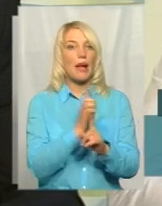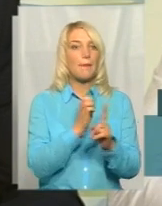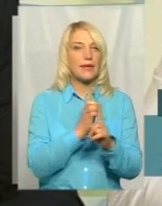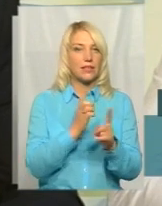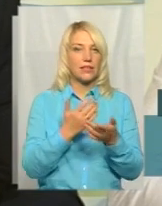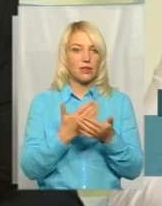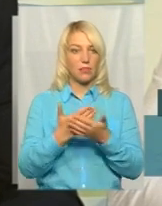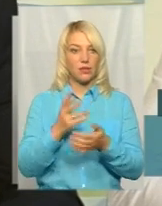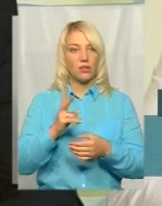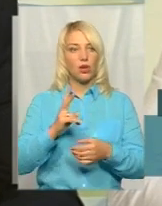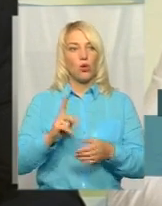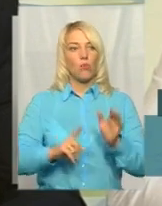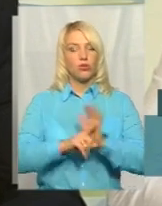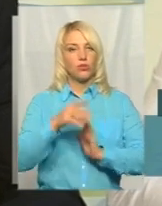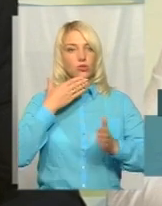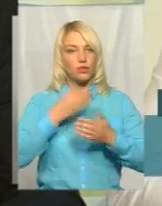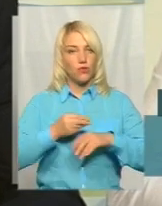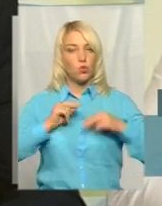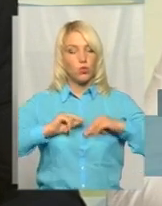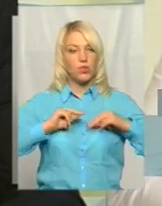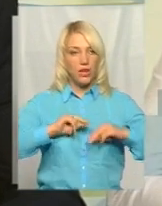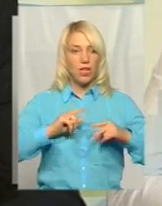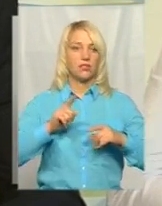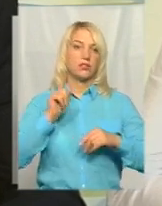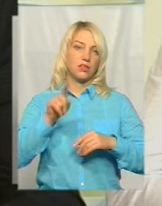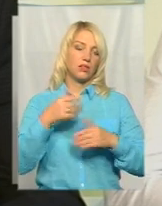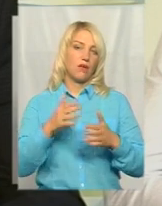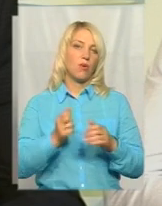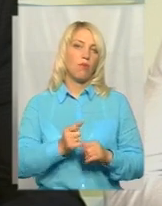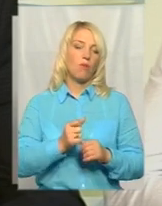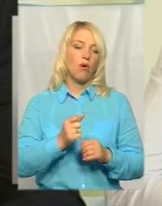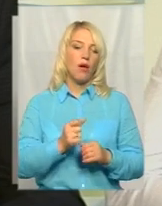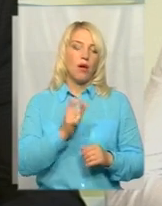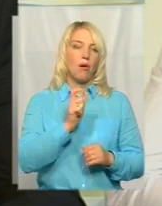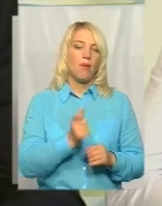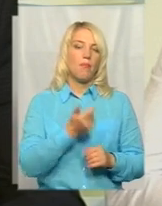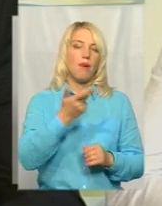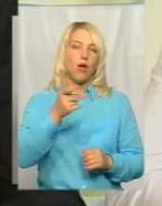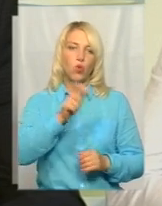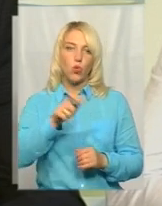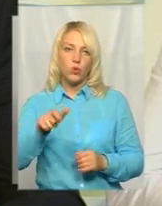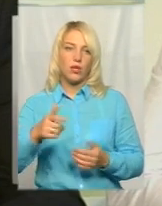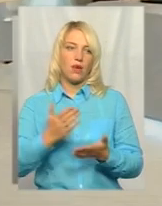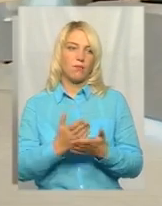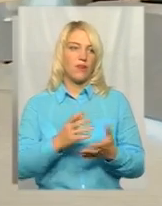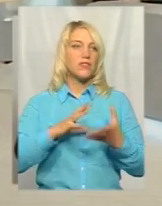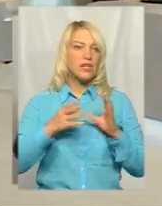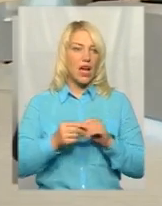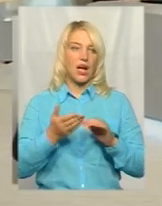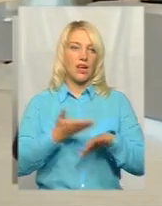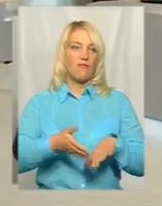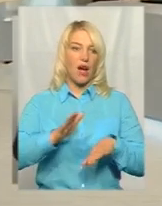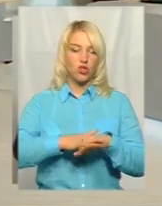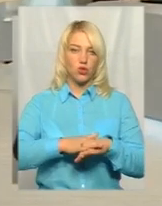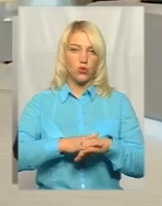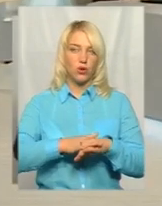що тільки почали свою діяльність, то вони там по пару людей мають... І взагалі їм дуже тяжко